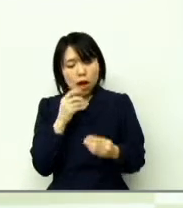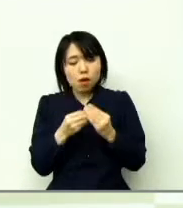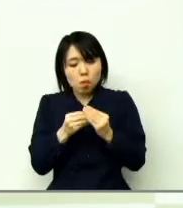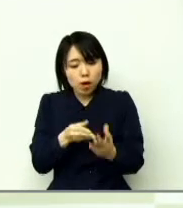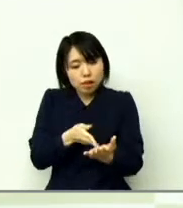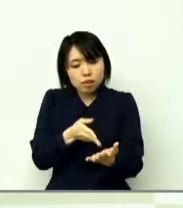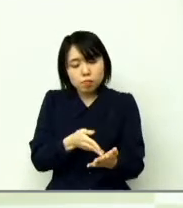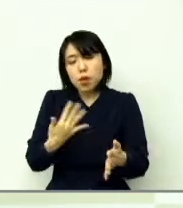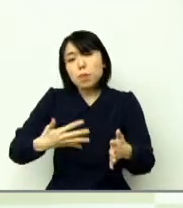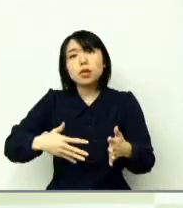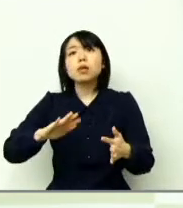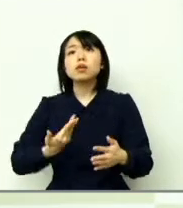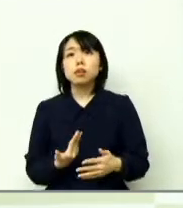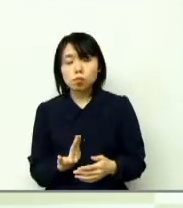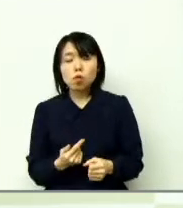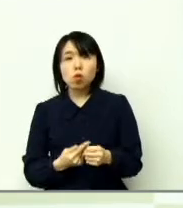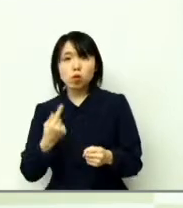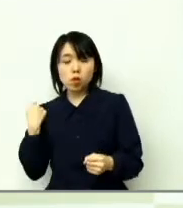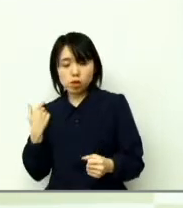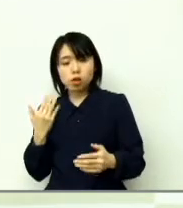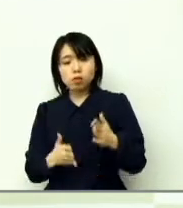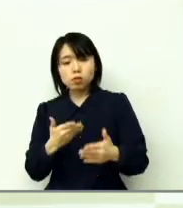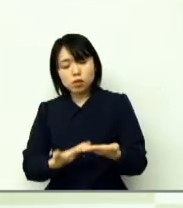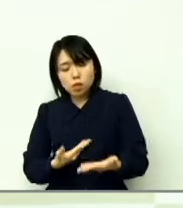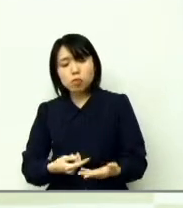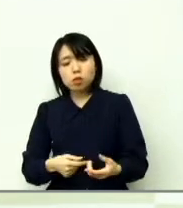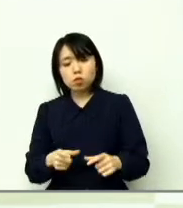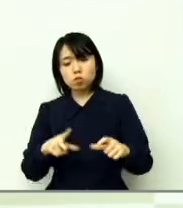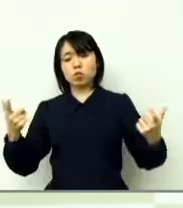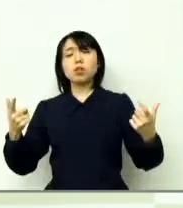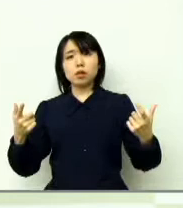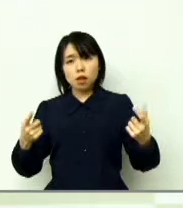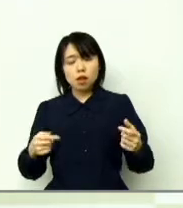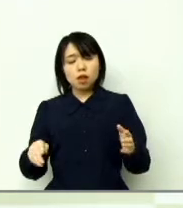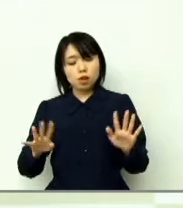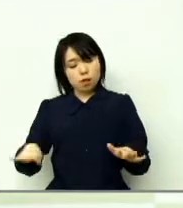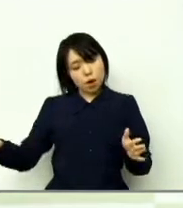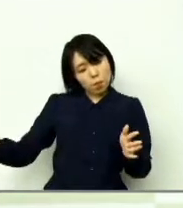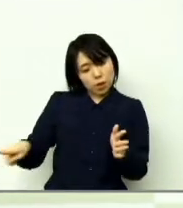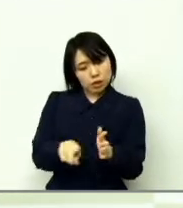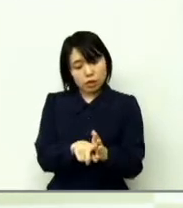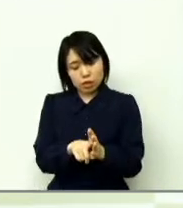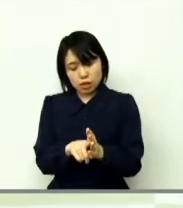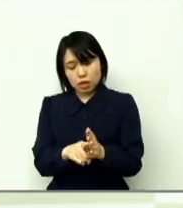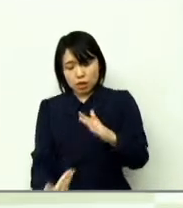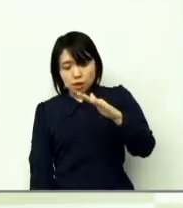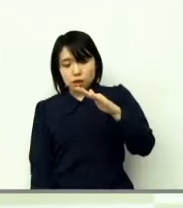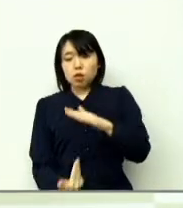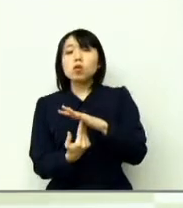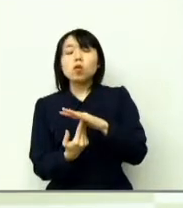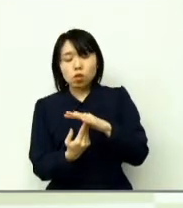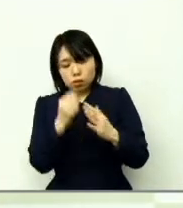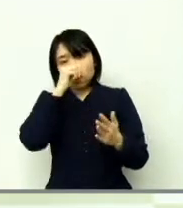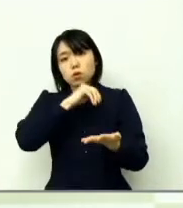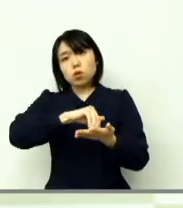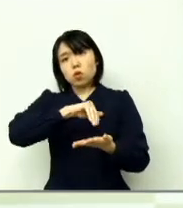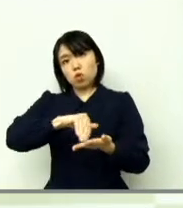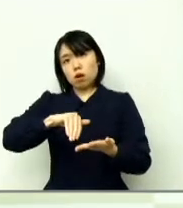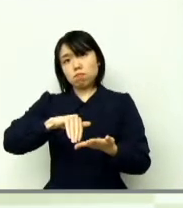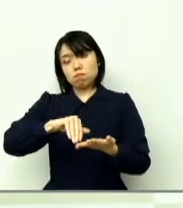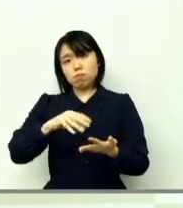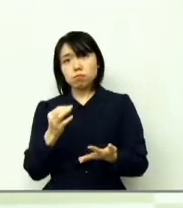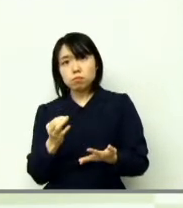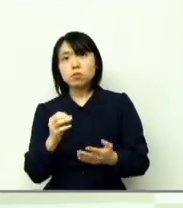、平成29年度を上回り過去最大の予算規模となる見込みでございます。